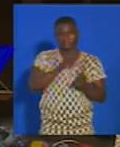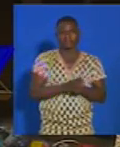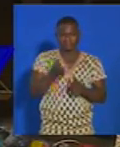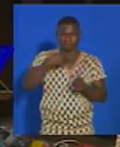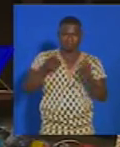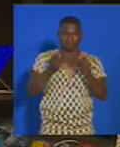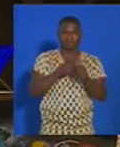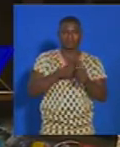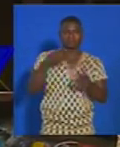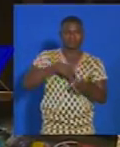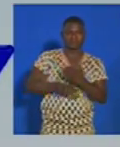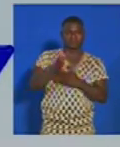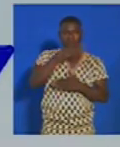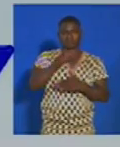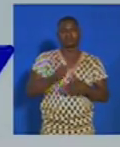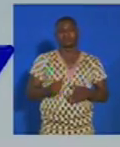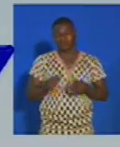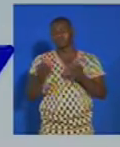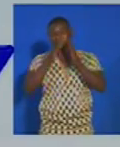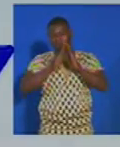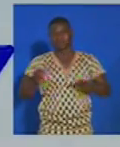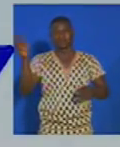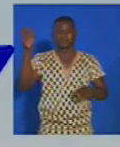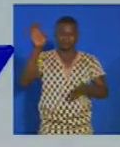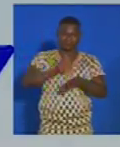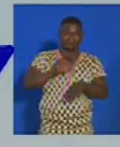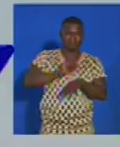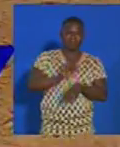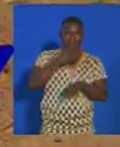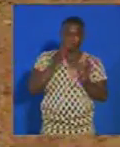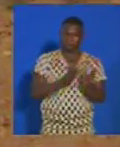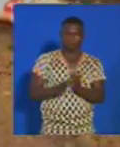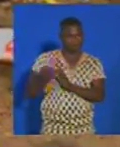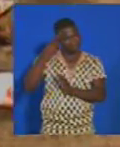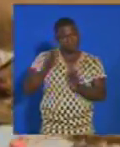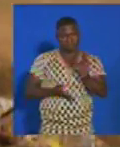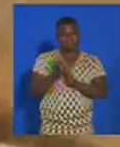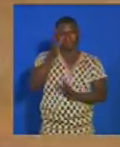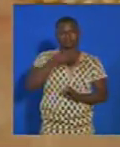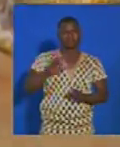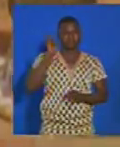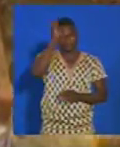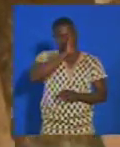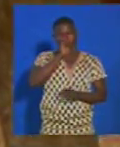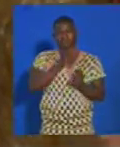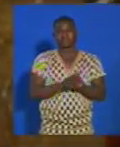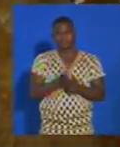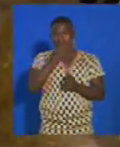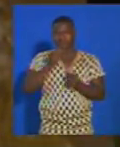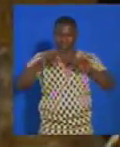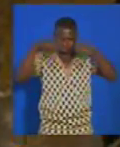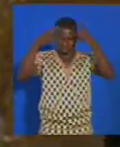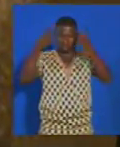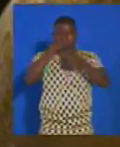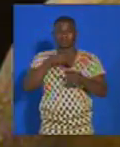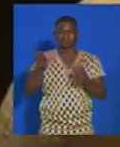trouve actuellement dans une galerie en Côte d'Ivoire et se prépare à conquérir des espaces en Europe. C'est le succès de Notre Monde qui a permis à l'artiste